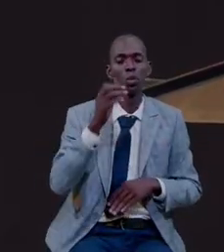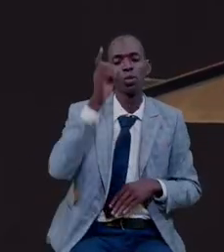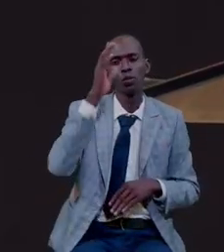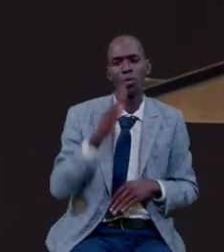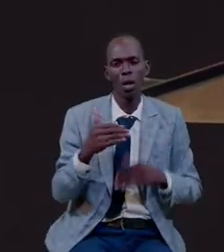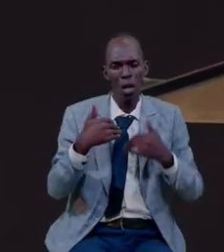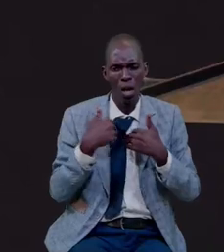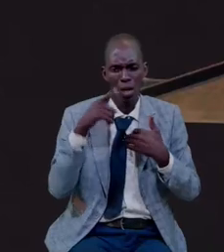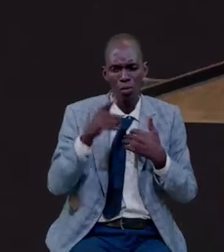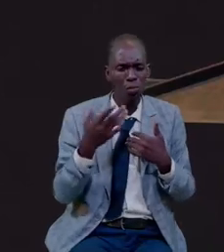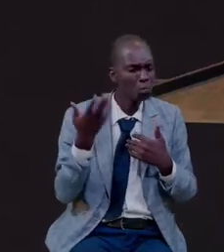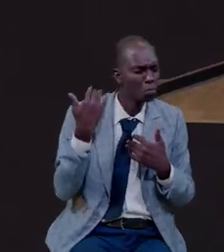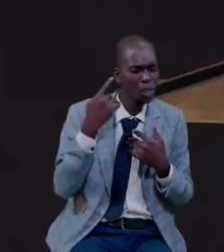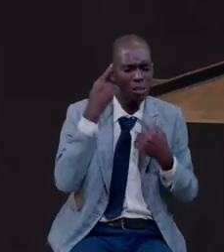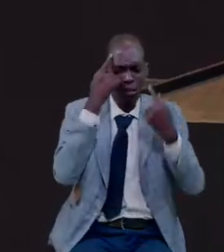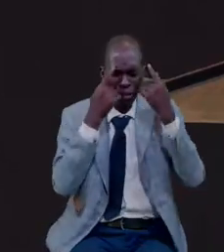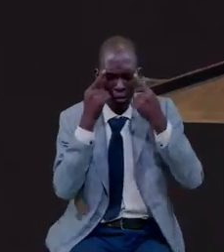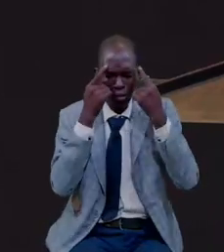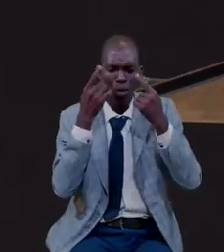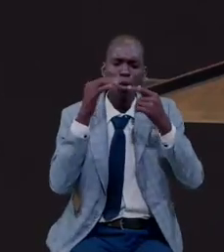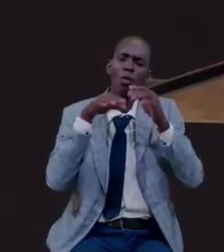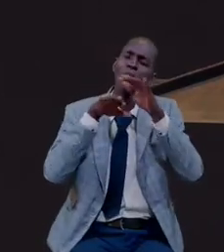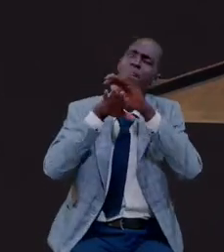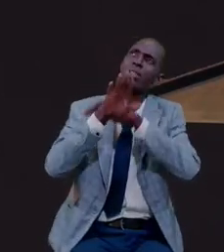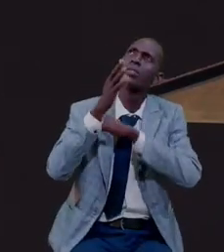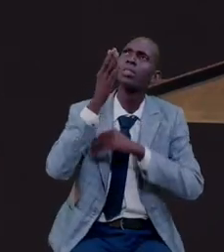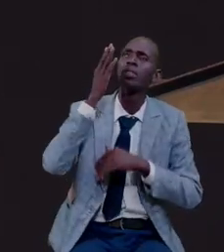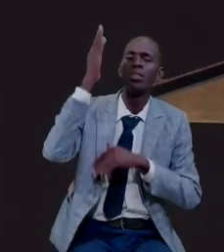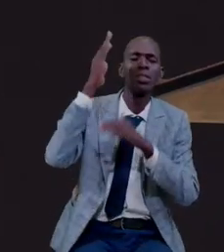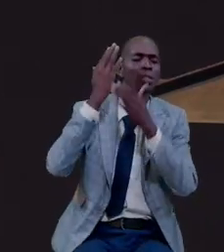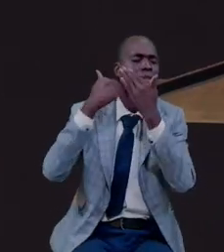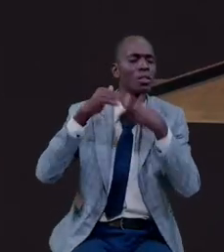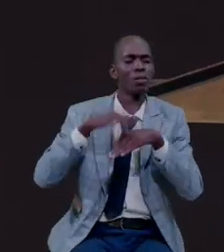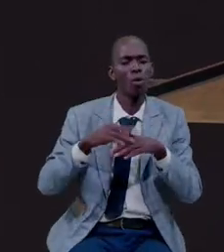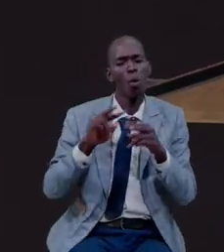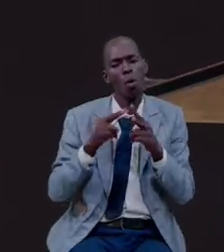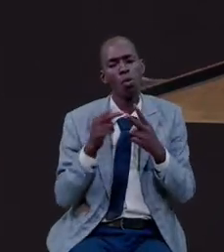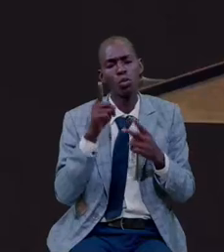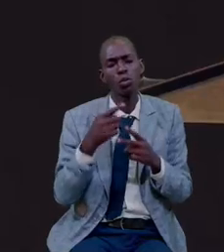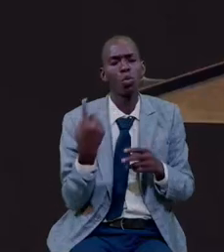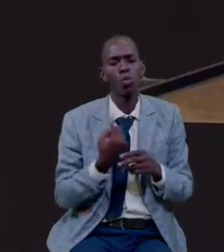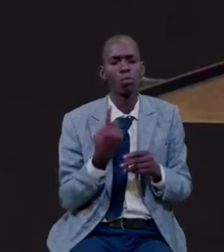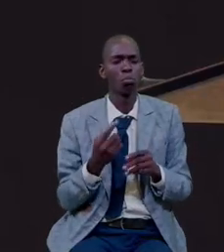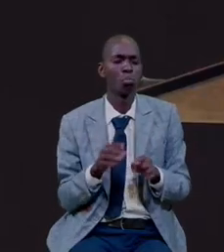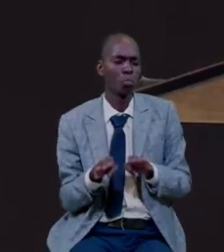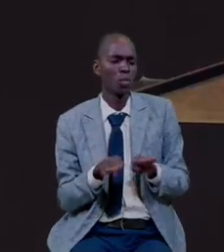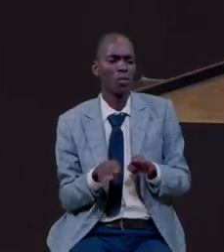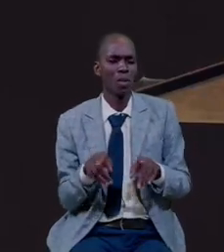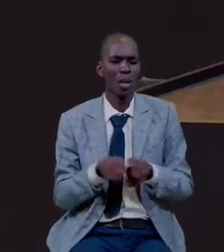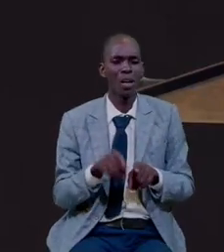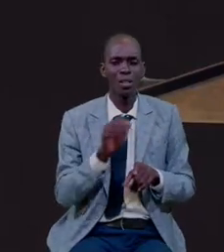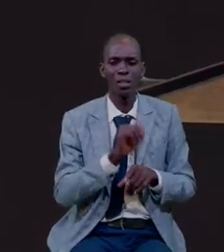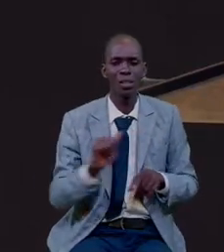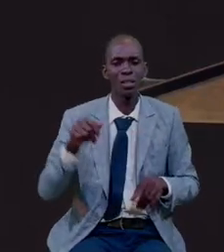fait d'entrer dans le royaume de Dieu, mais seulement vous agissez comme un pharisien, ou bien vous vivez